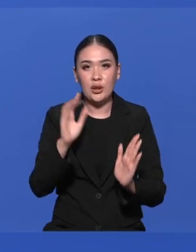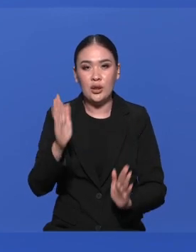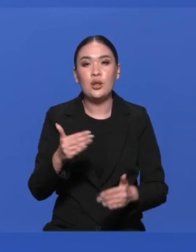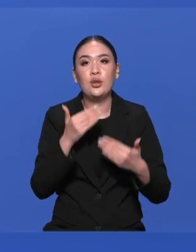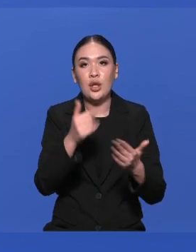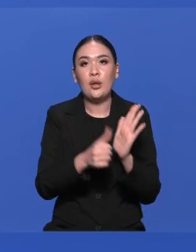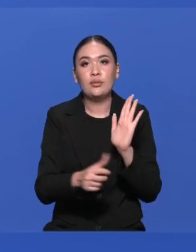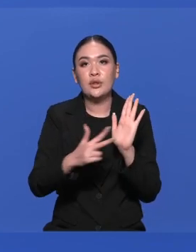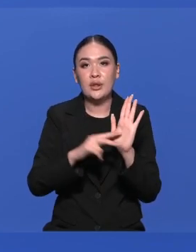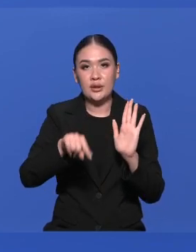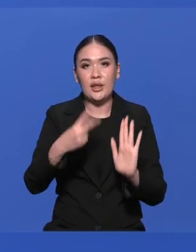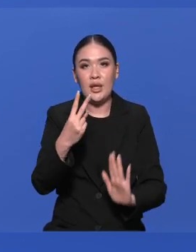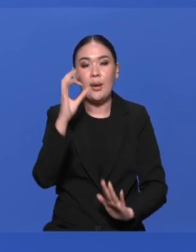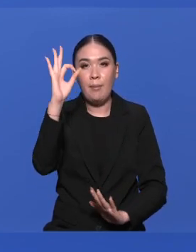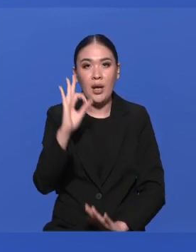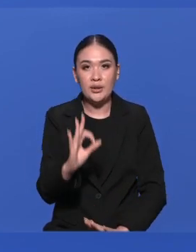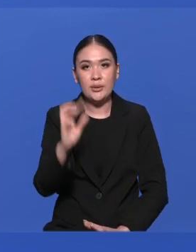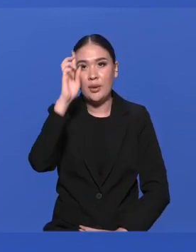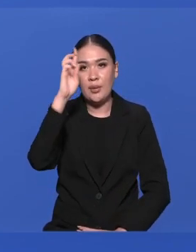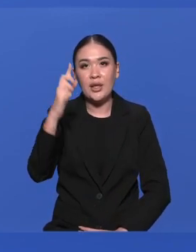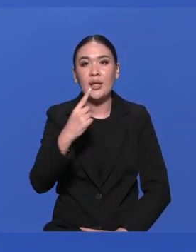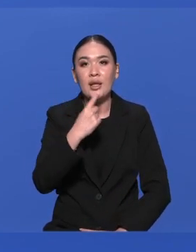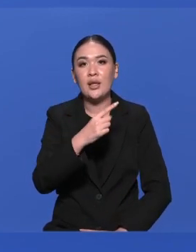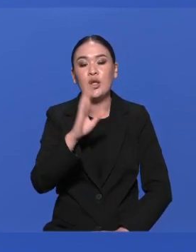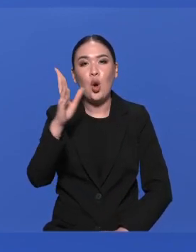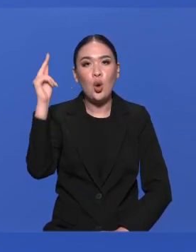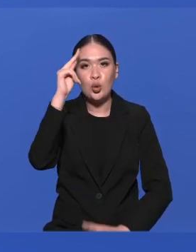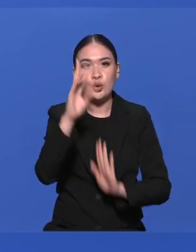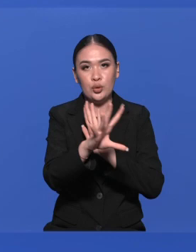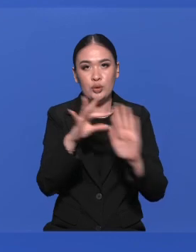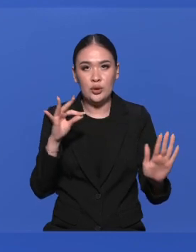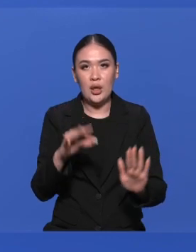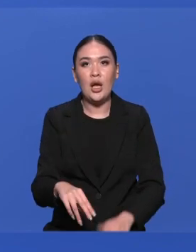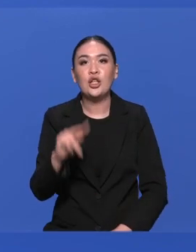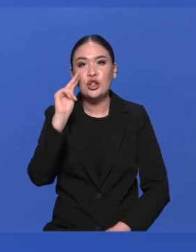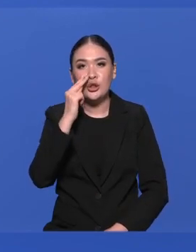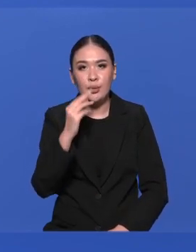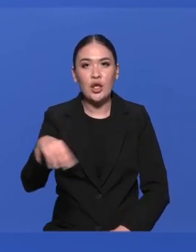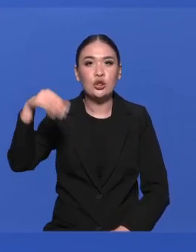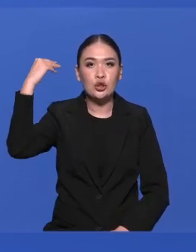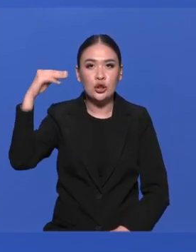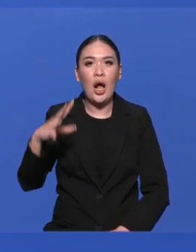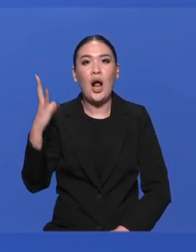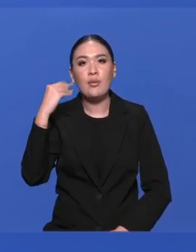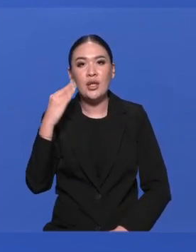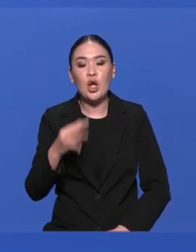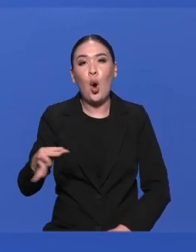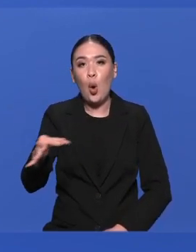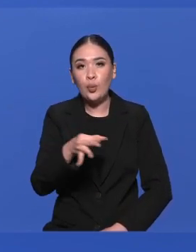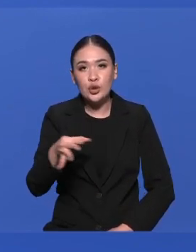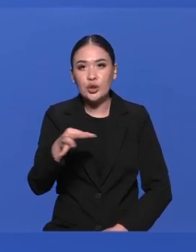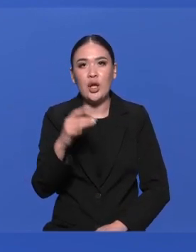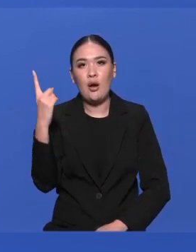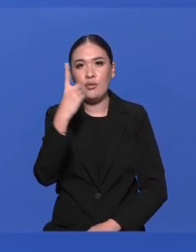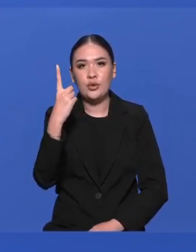Олардың 68,2% мемлекеттік тілде оқуды таңдаған. Әсіресе Шымкент, Түркістан, Алматы облыстарының оқушылары көш